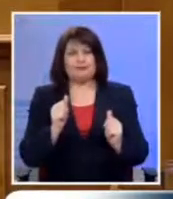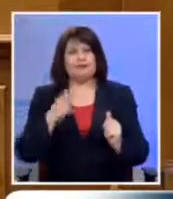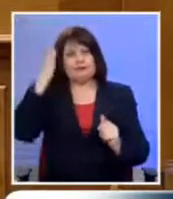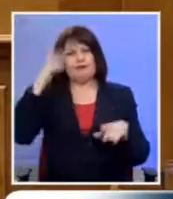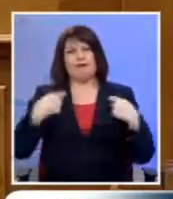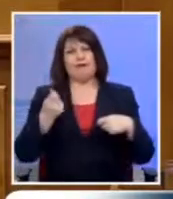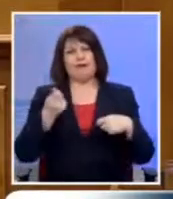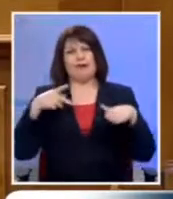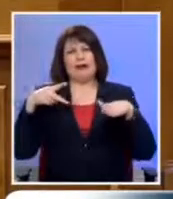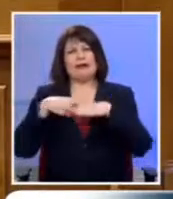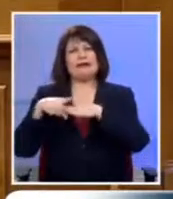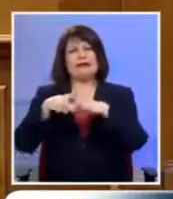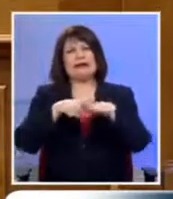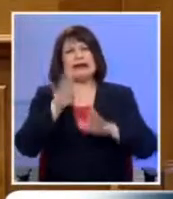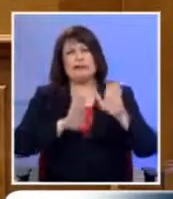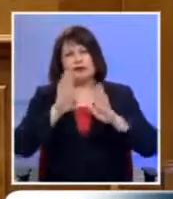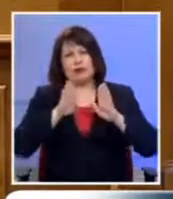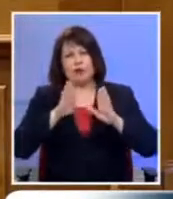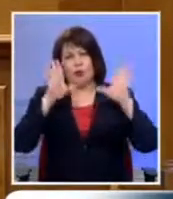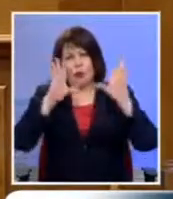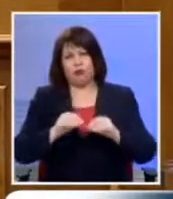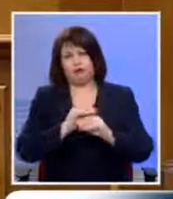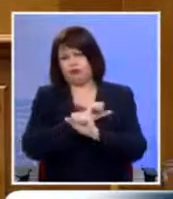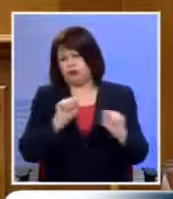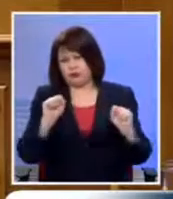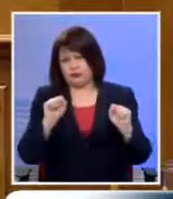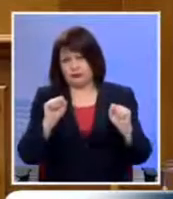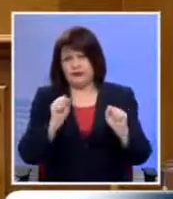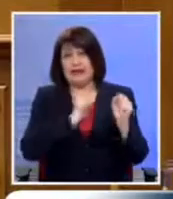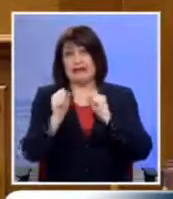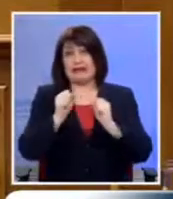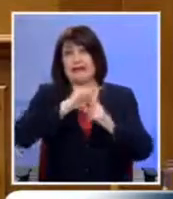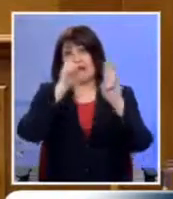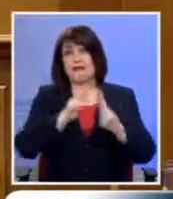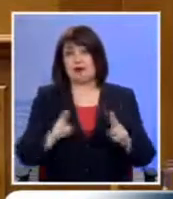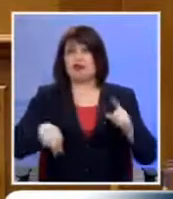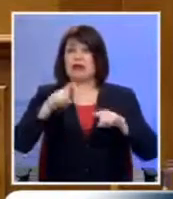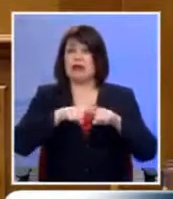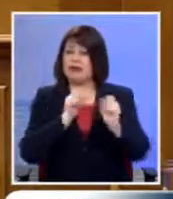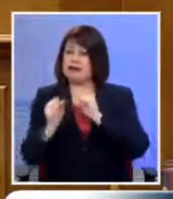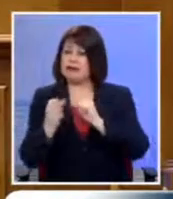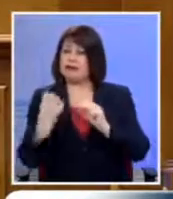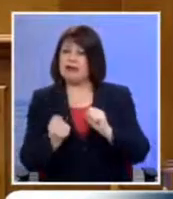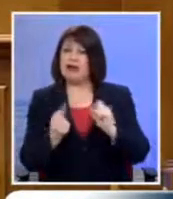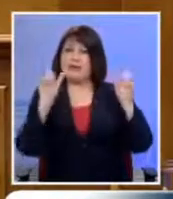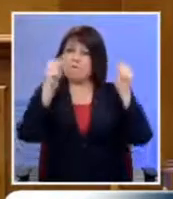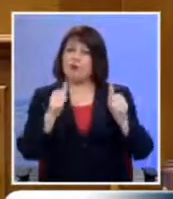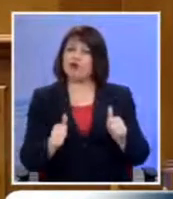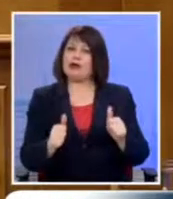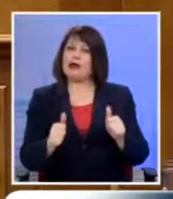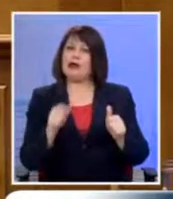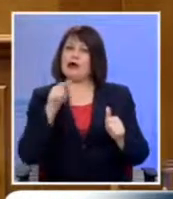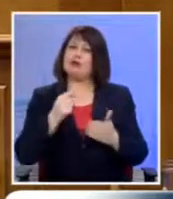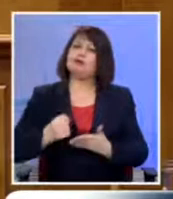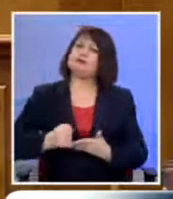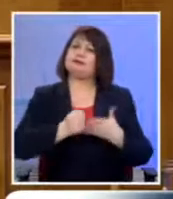καπιταλισμός. Υπάρχει μια κρίση διεθνώς. Και στην Ελλάδα υπάρχει μια κρίση ενός μοντέλου που